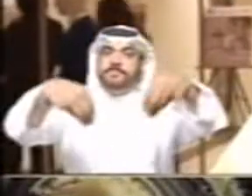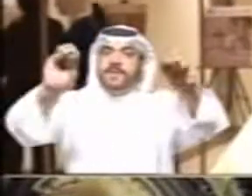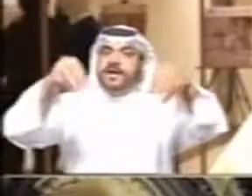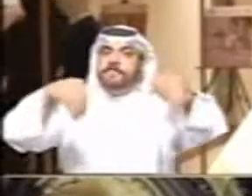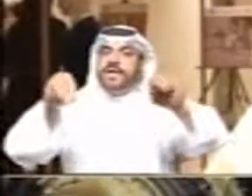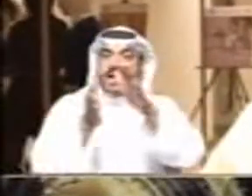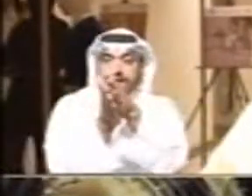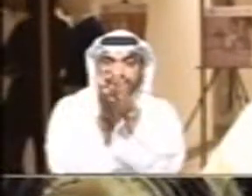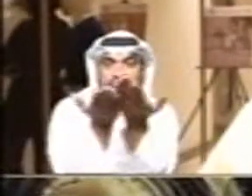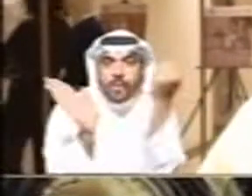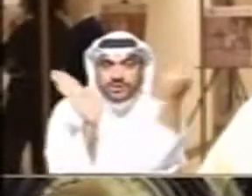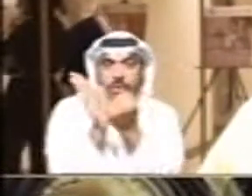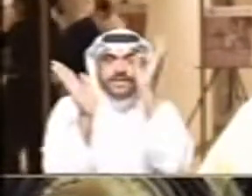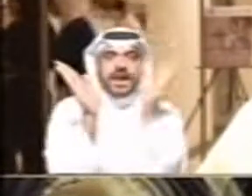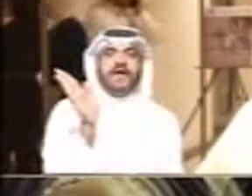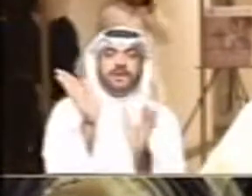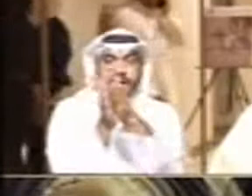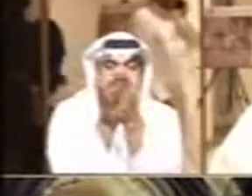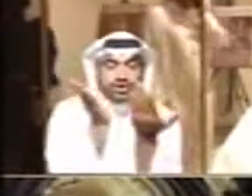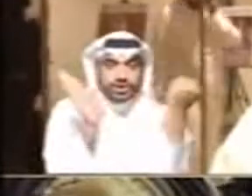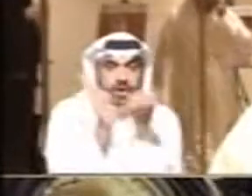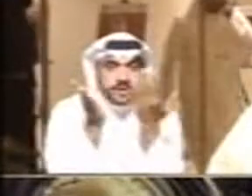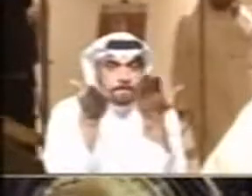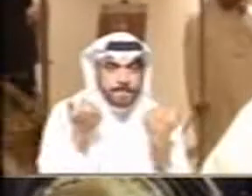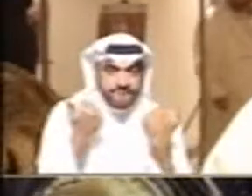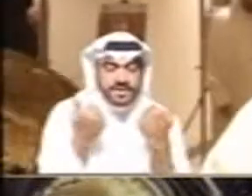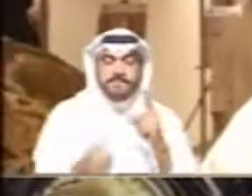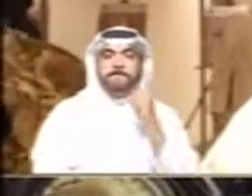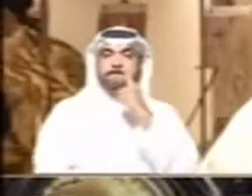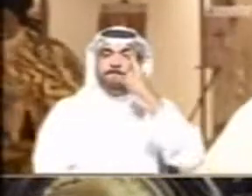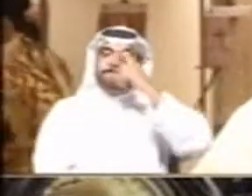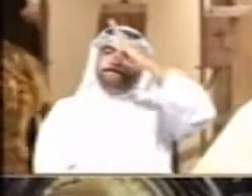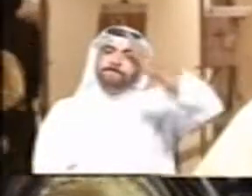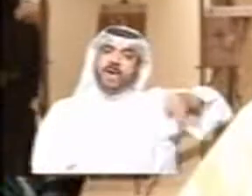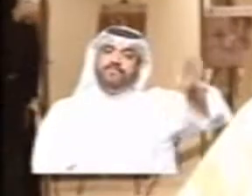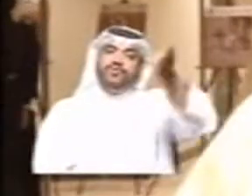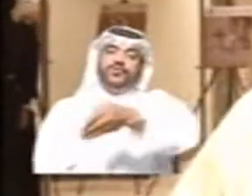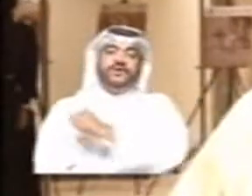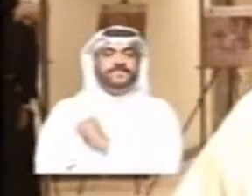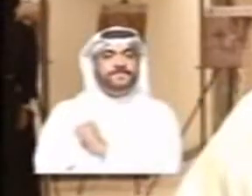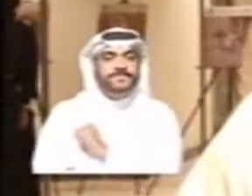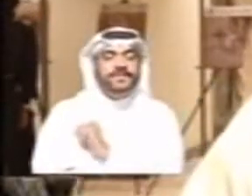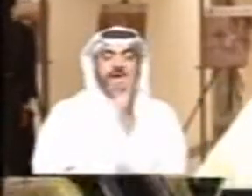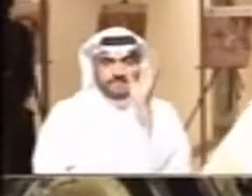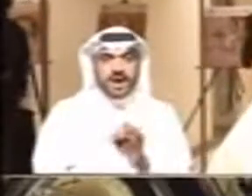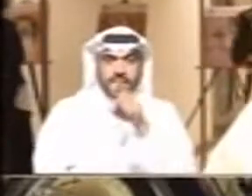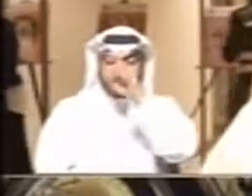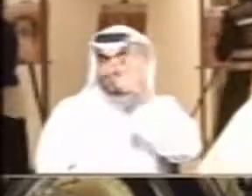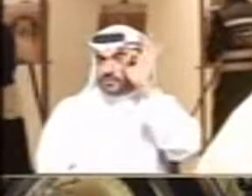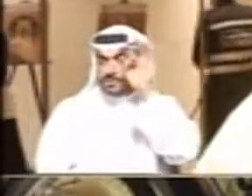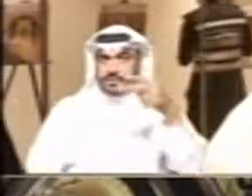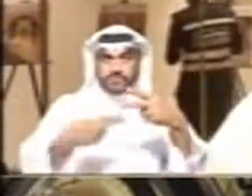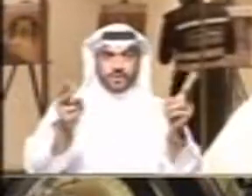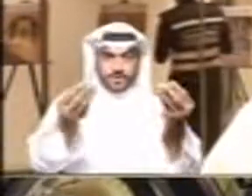في نفس الوقت الطيور المهاجرة مثل الحباري وما إلى ذلك تحرم الصيد فيها، ولكن حصلنا على